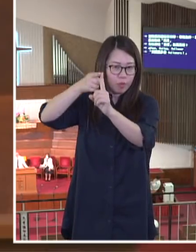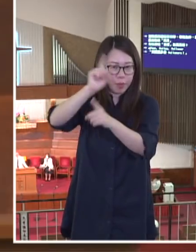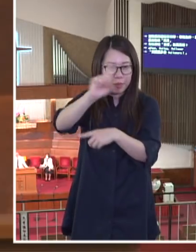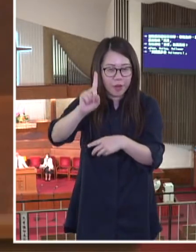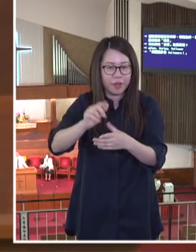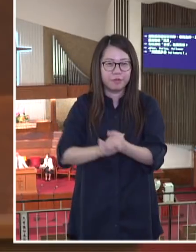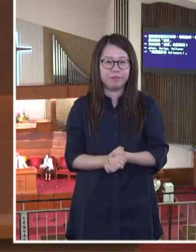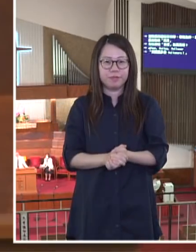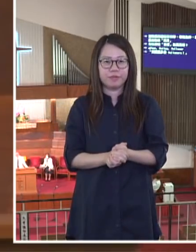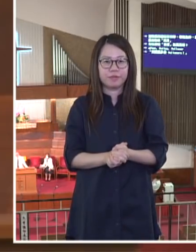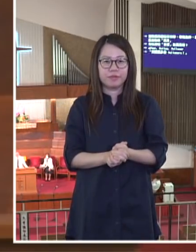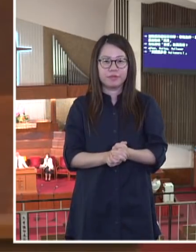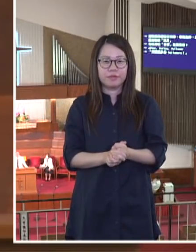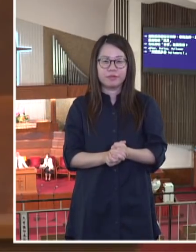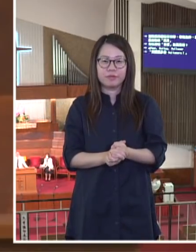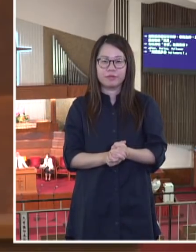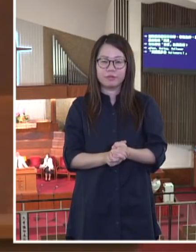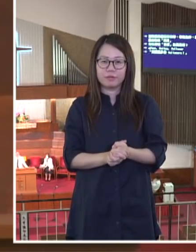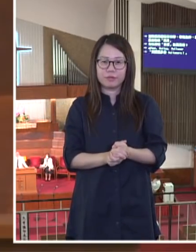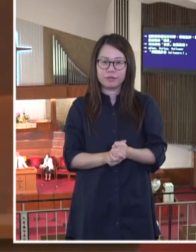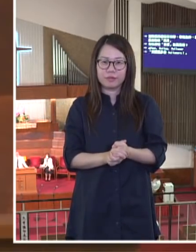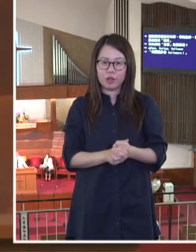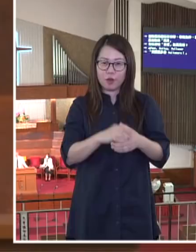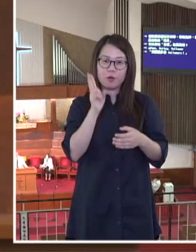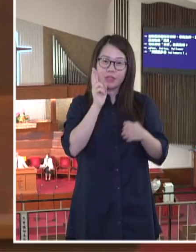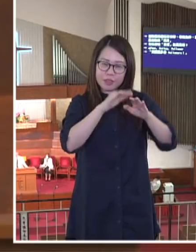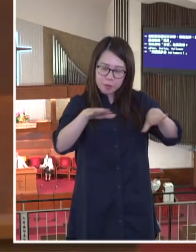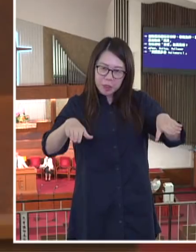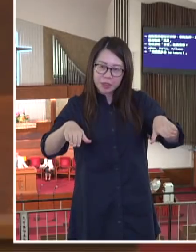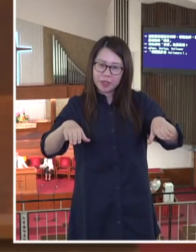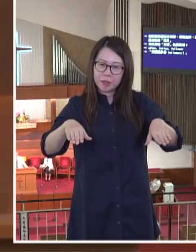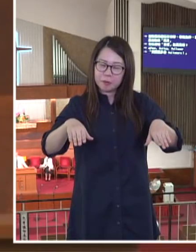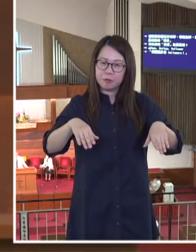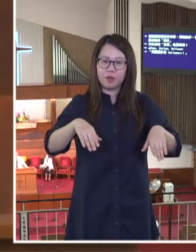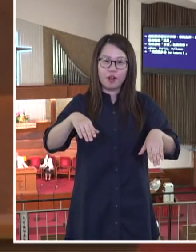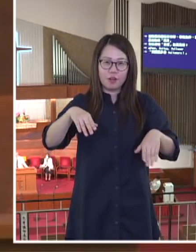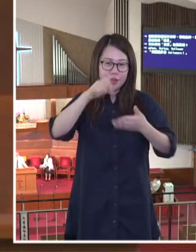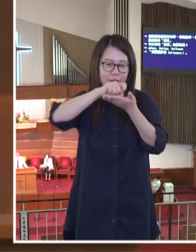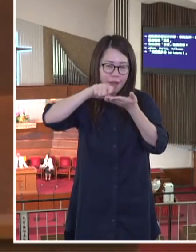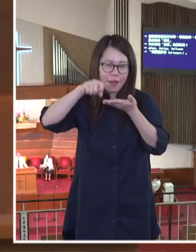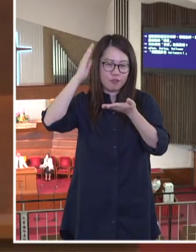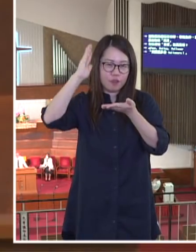我的志愿是摆在现代的小朋友当中，大家都估到的了，我的志愿应该做什么？